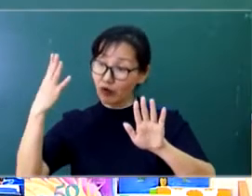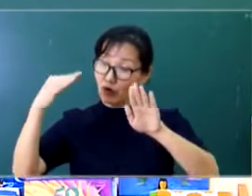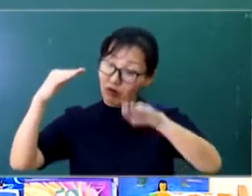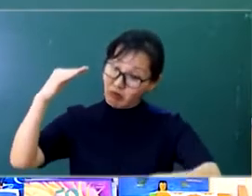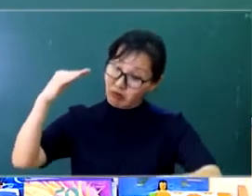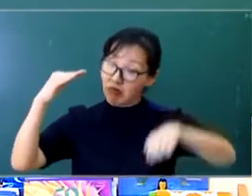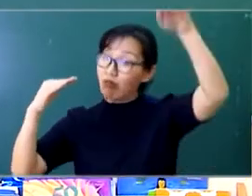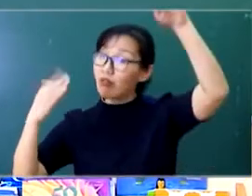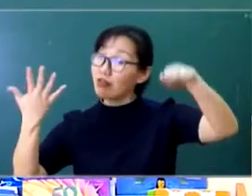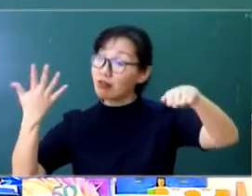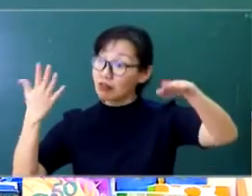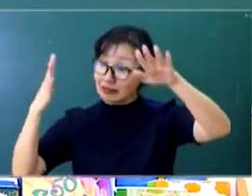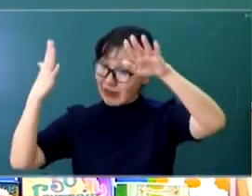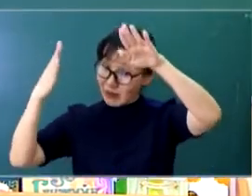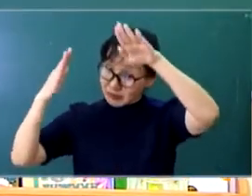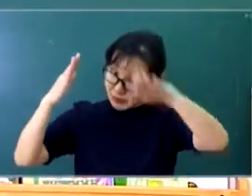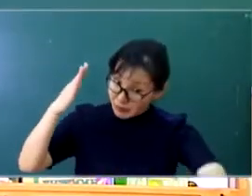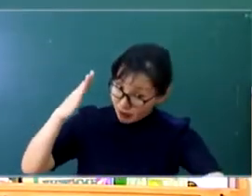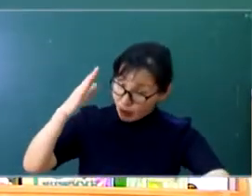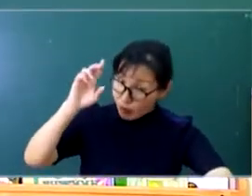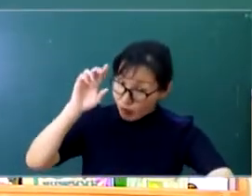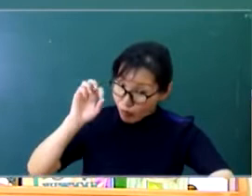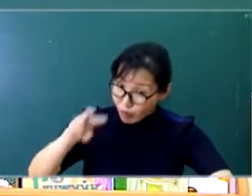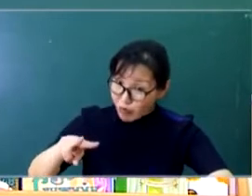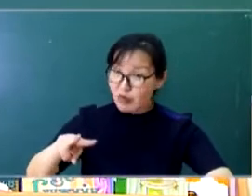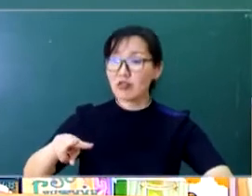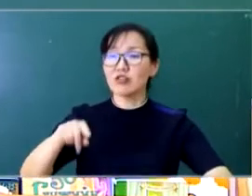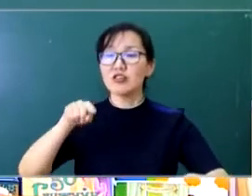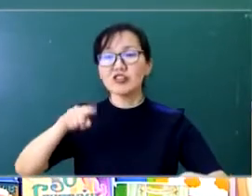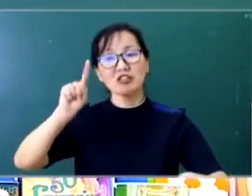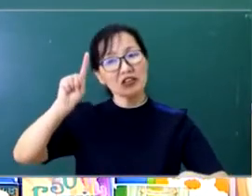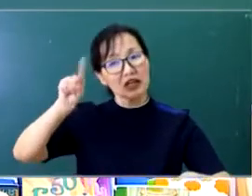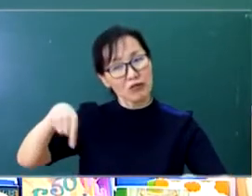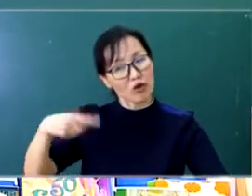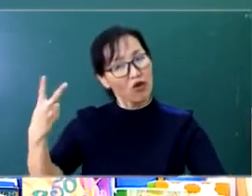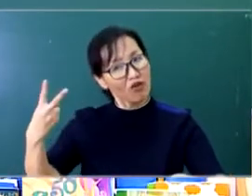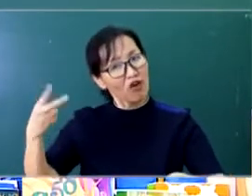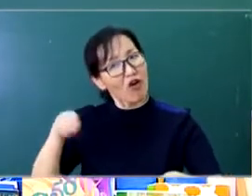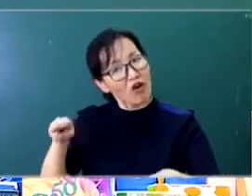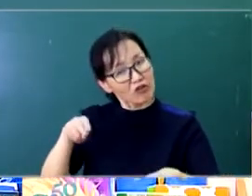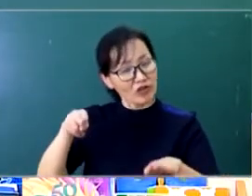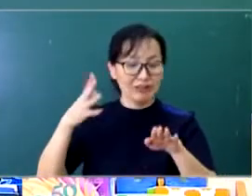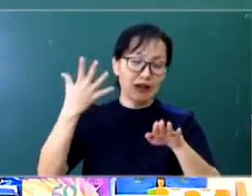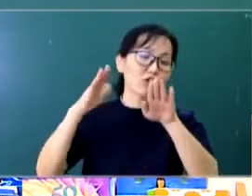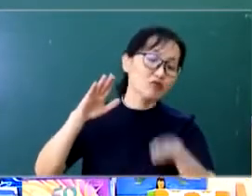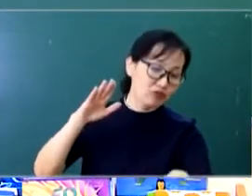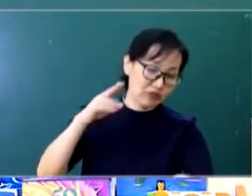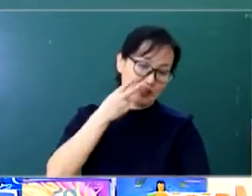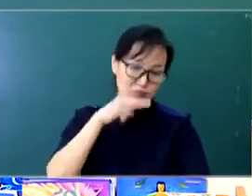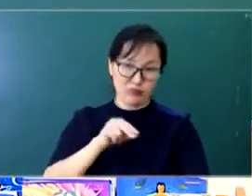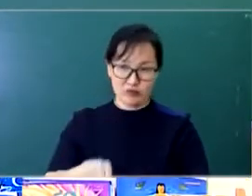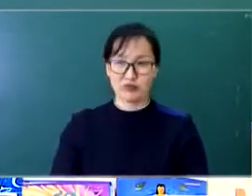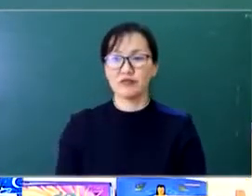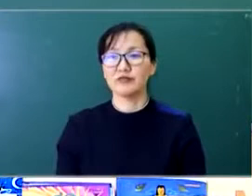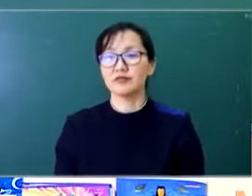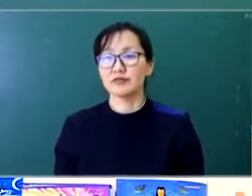нь 2 гэсэн цифр байгаа учраас бид нар энэ ойролцоогоор 1 мет 1 гэсэн бүхэлд ойр байна гэж